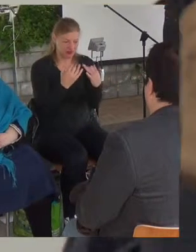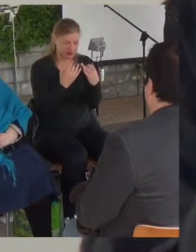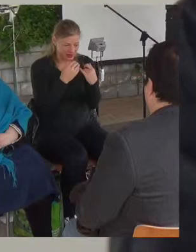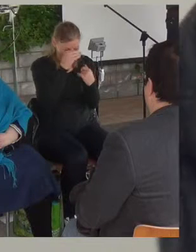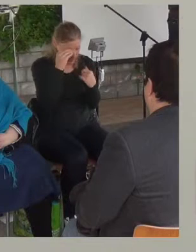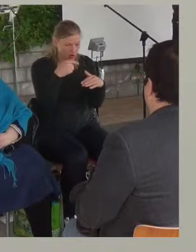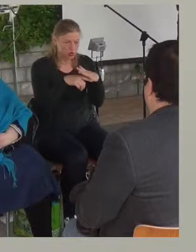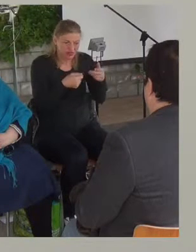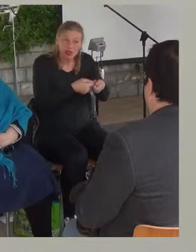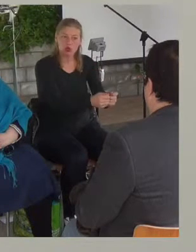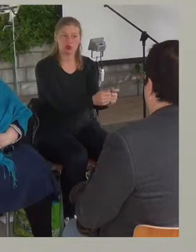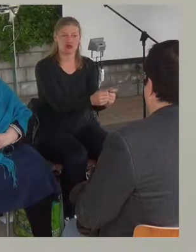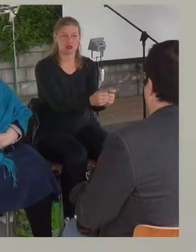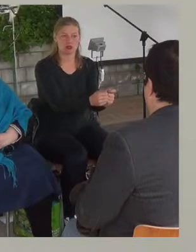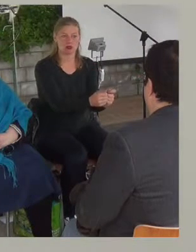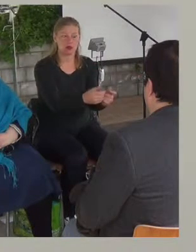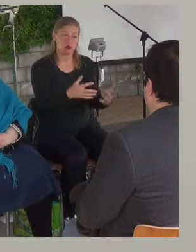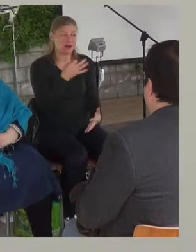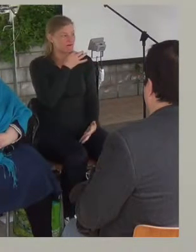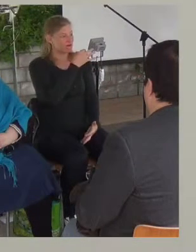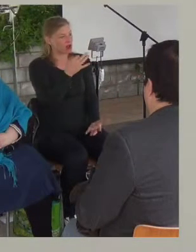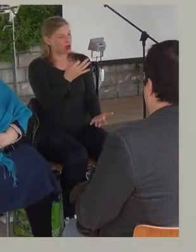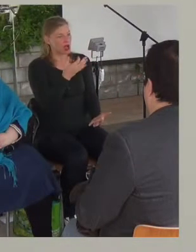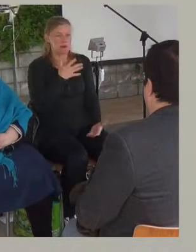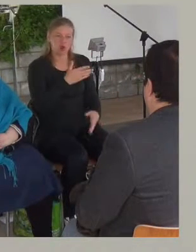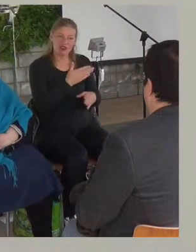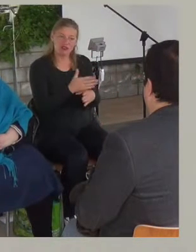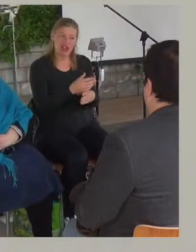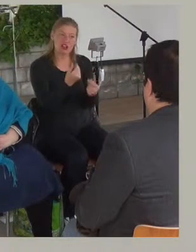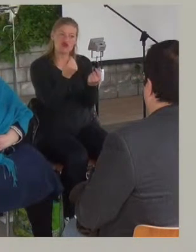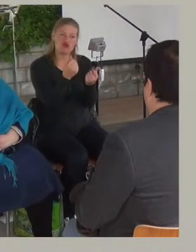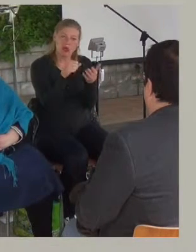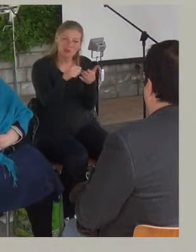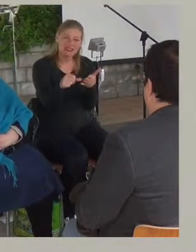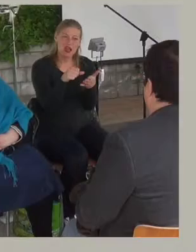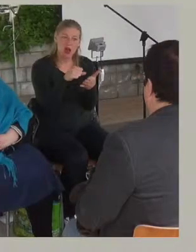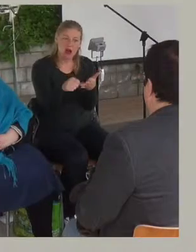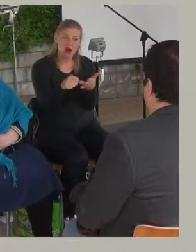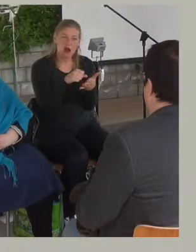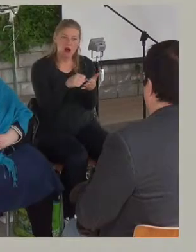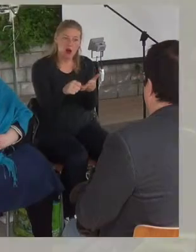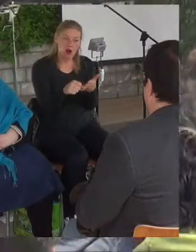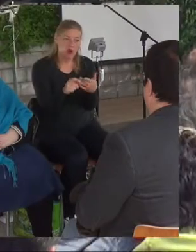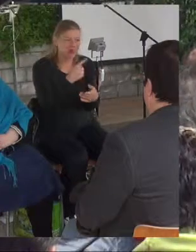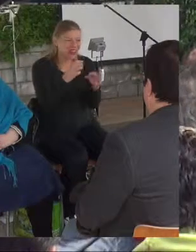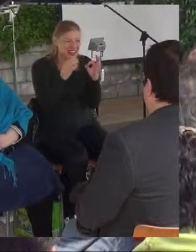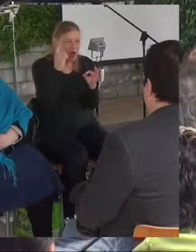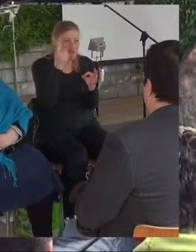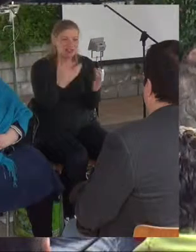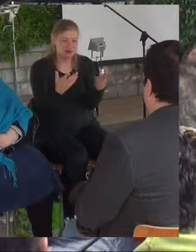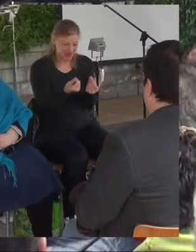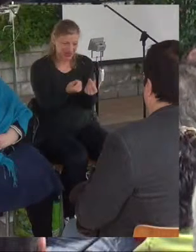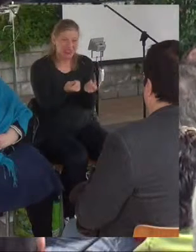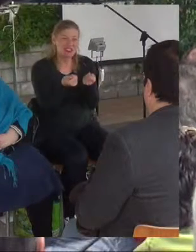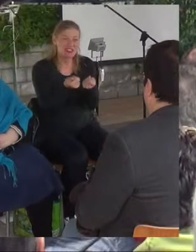sein, wollen wir das weiter, wollen wir weiter Steuern zahlen, wo wir genau wissen, dass Kriege